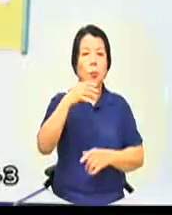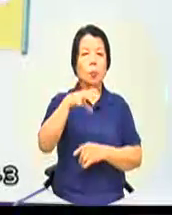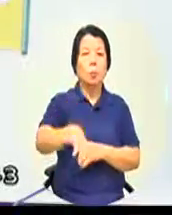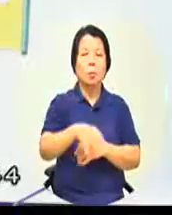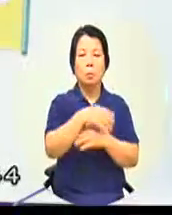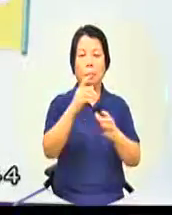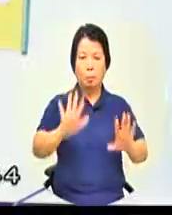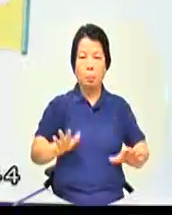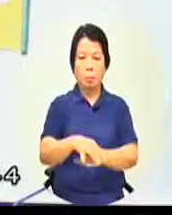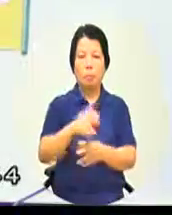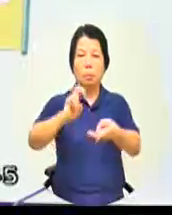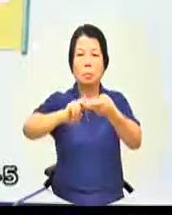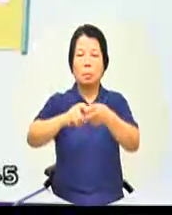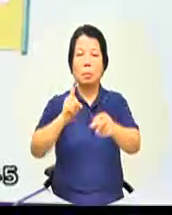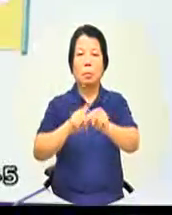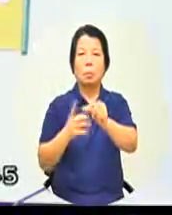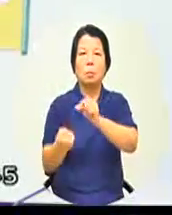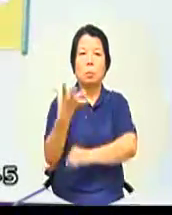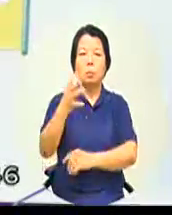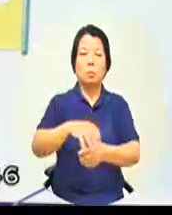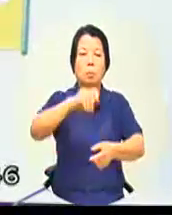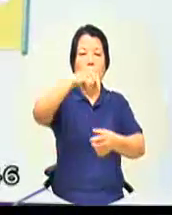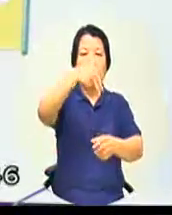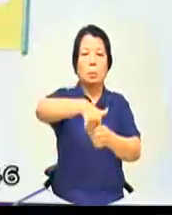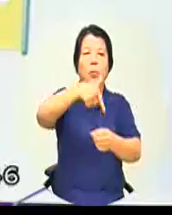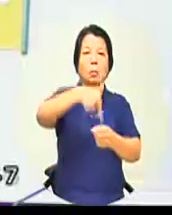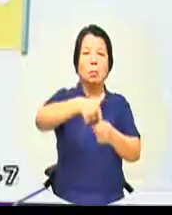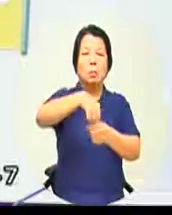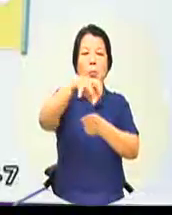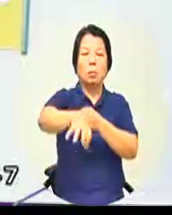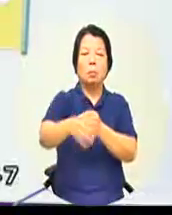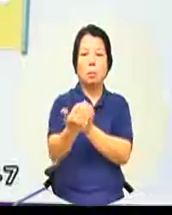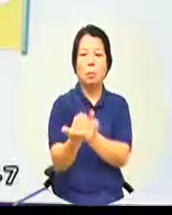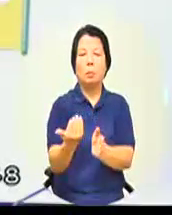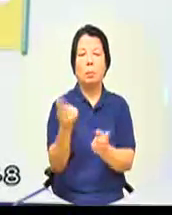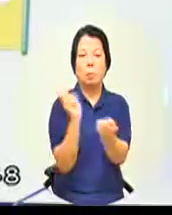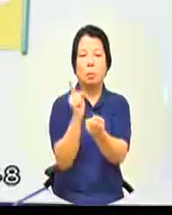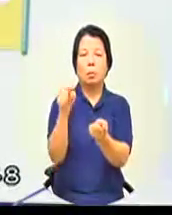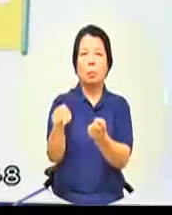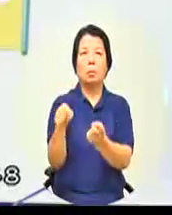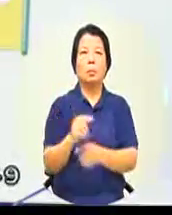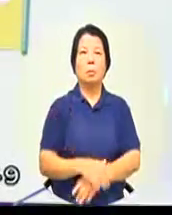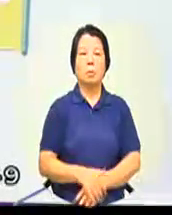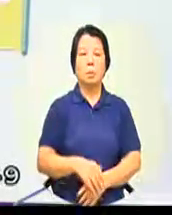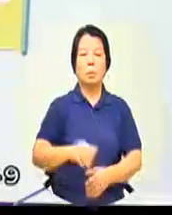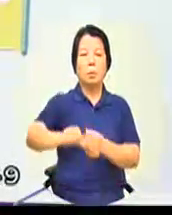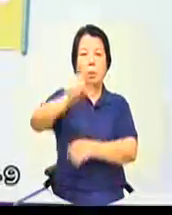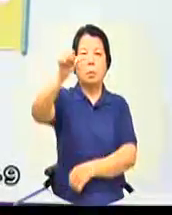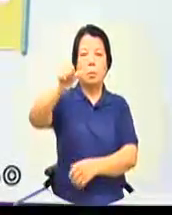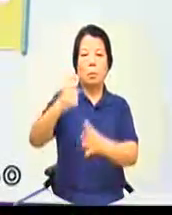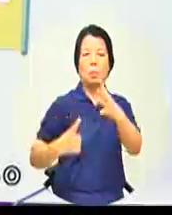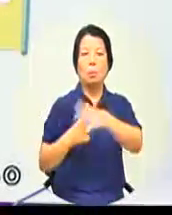路，住加油站的对面，中华路加油站的对面，五楼透天。